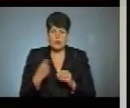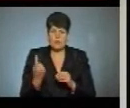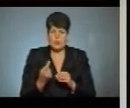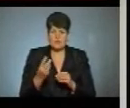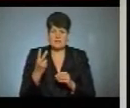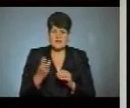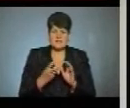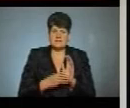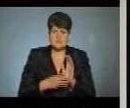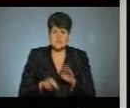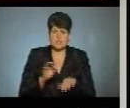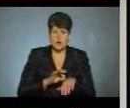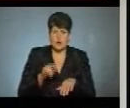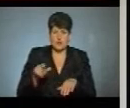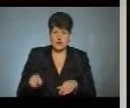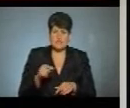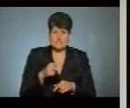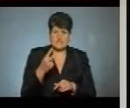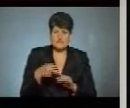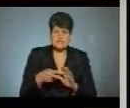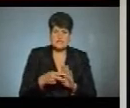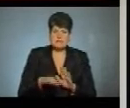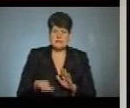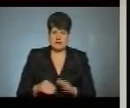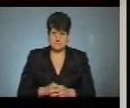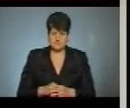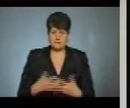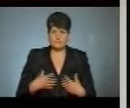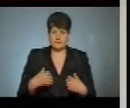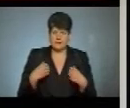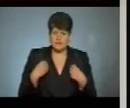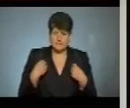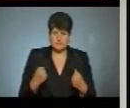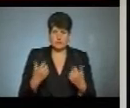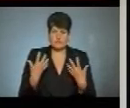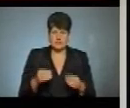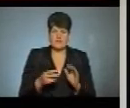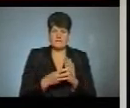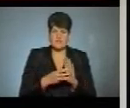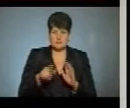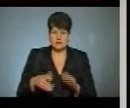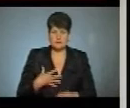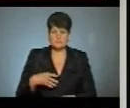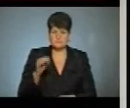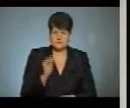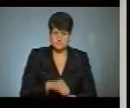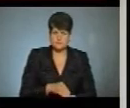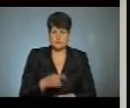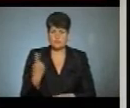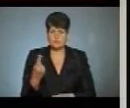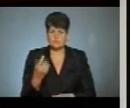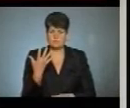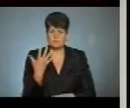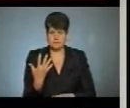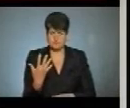280 хворих на коронавірус, з них 27 дітей. Видужали від COVID-19 8 людей, летальних випадків в області було